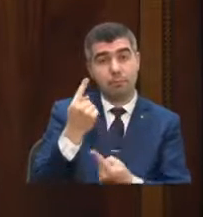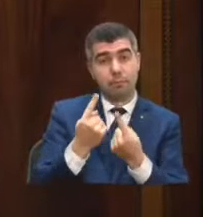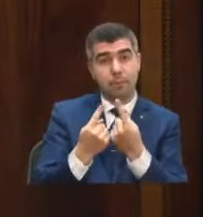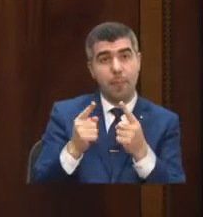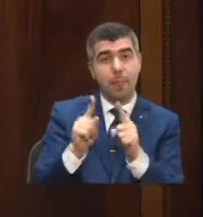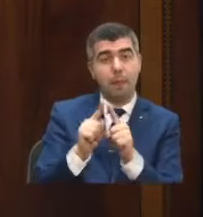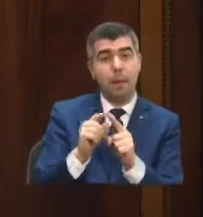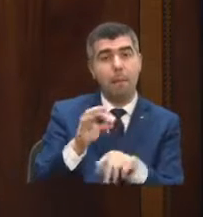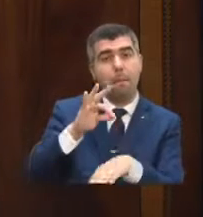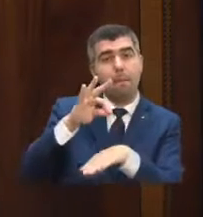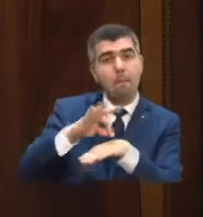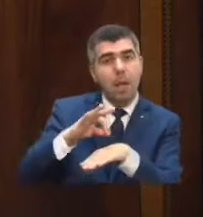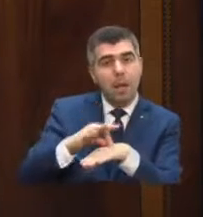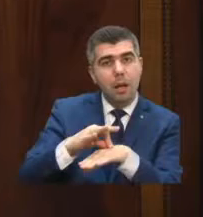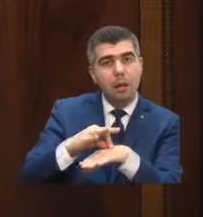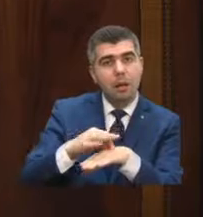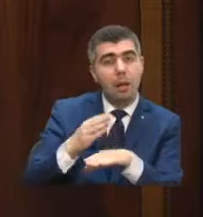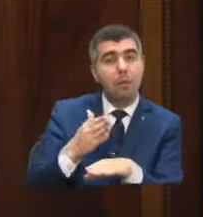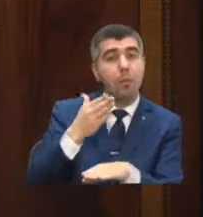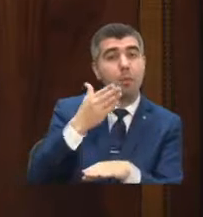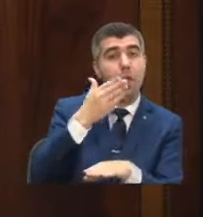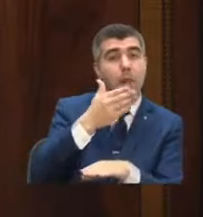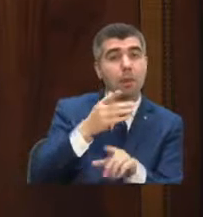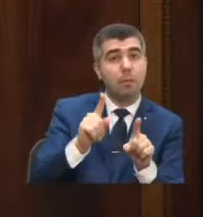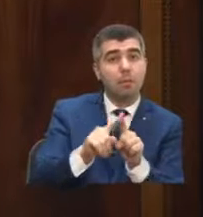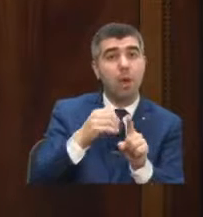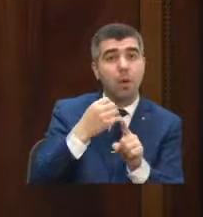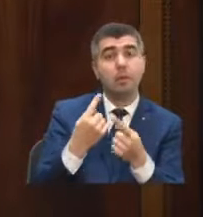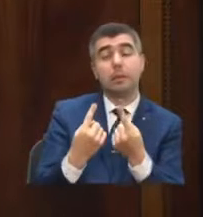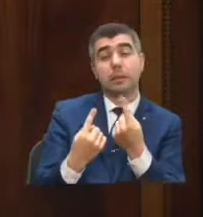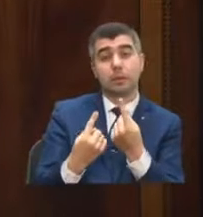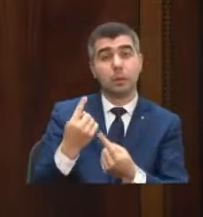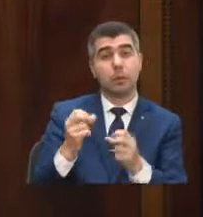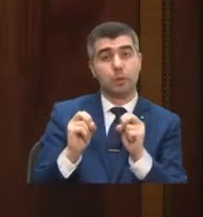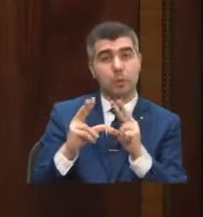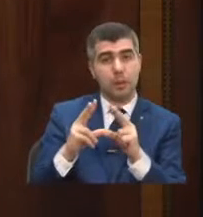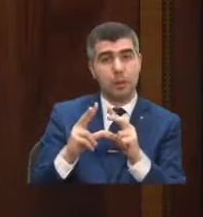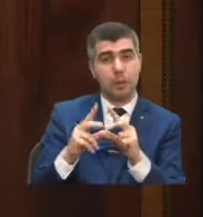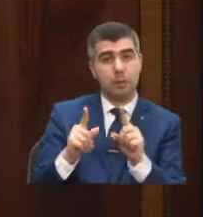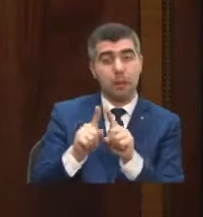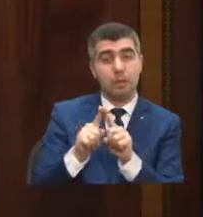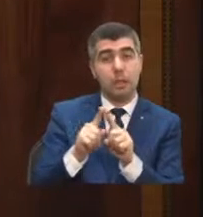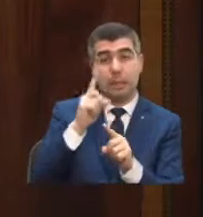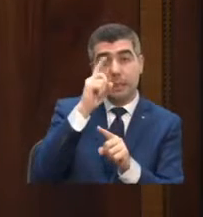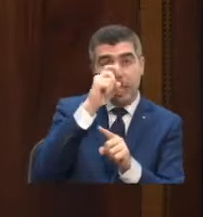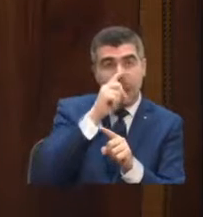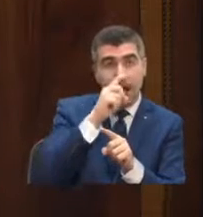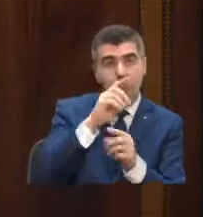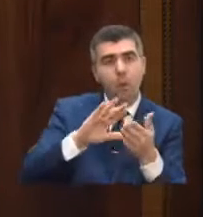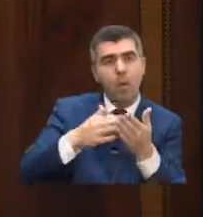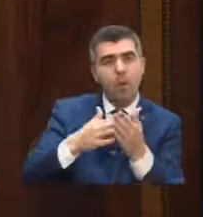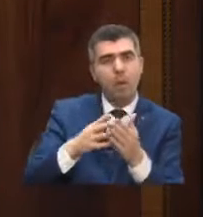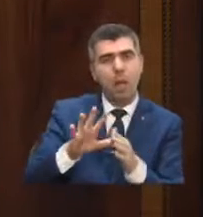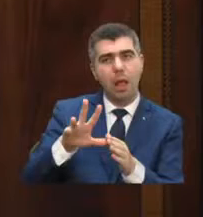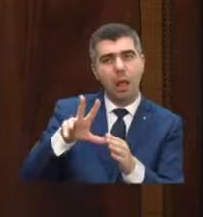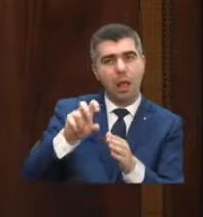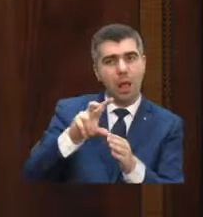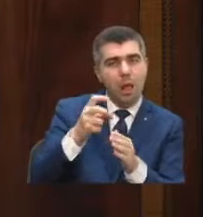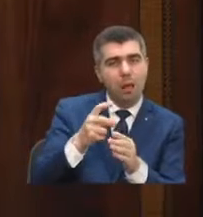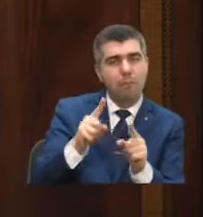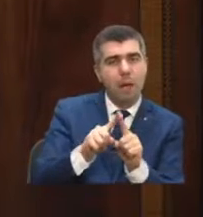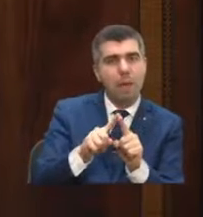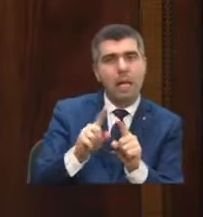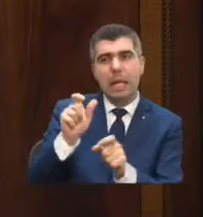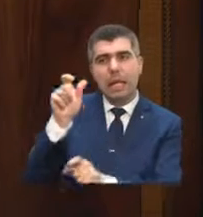بنا غنصبحوا في المستقبل عندنا مرض عنده مقاومه، وربما عاد نوليو في الخطر. وهذا الشيء راه كيعرفوه الناس اللي كيتبعوا داء السول مثلا، داء السول